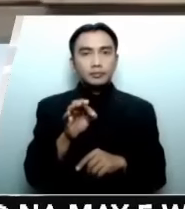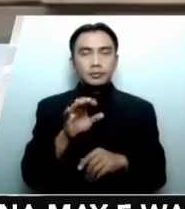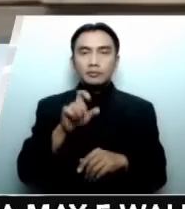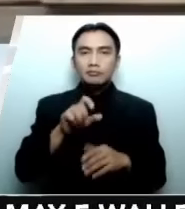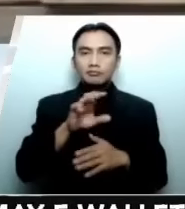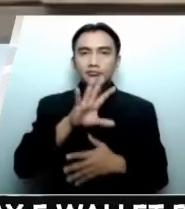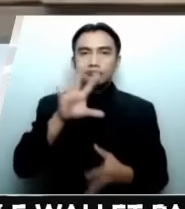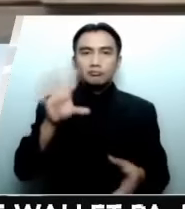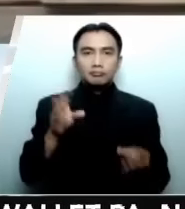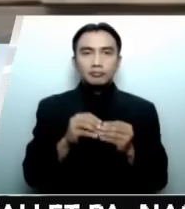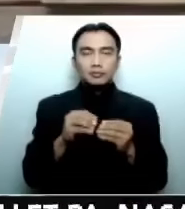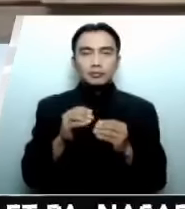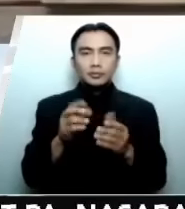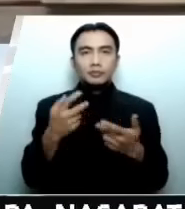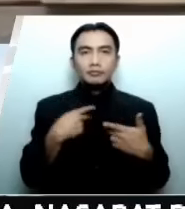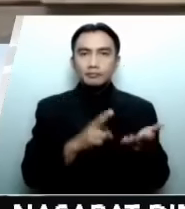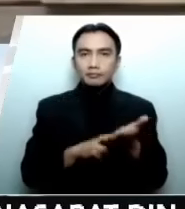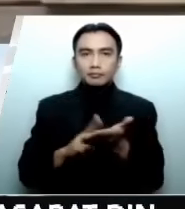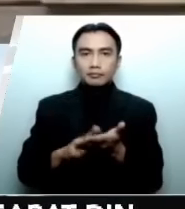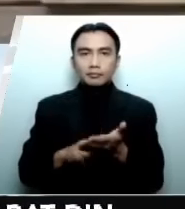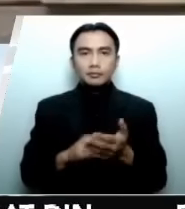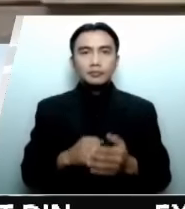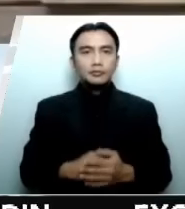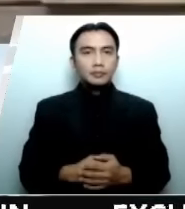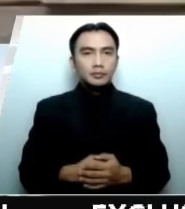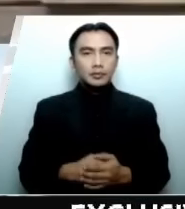from his office with very clear